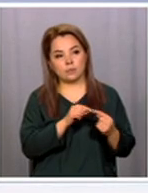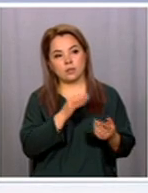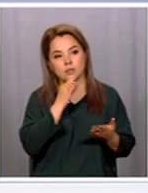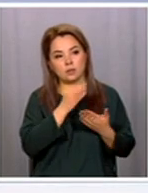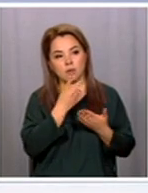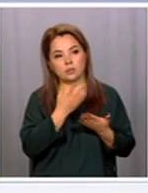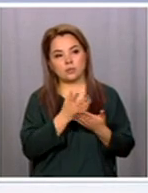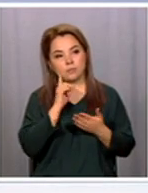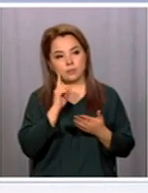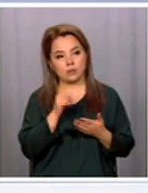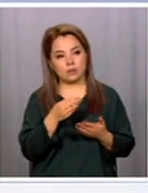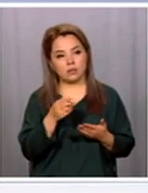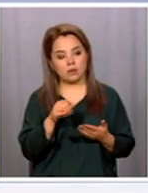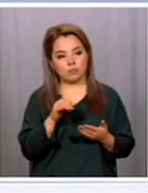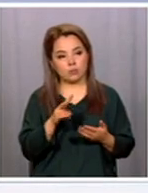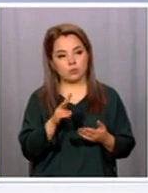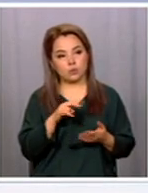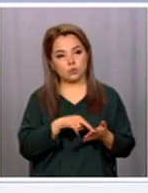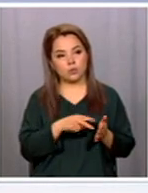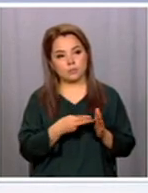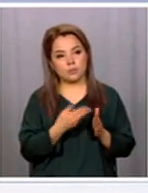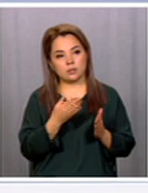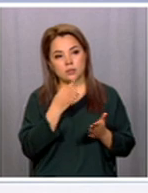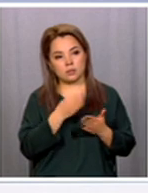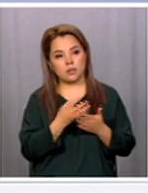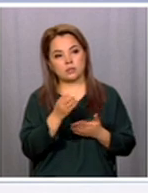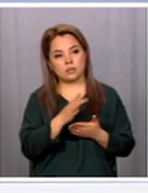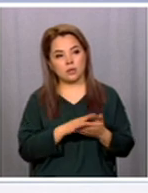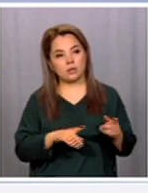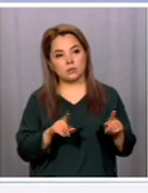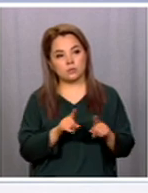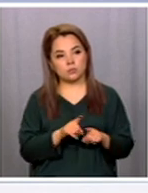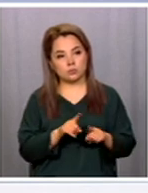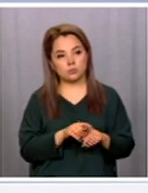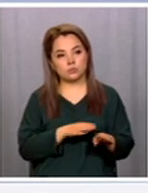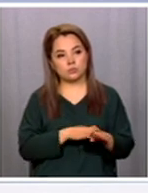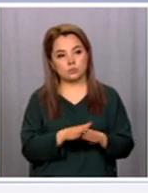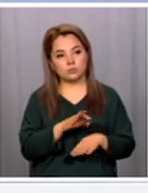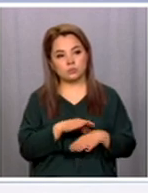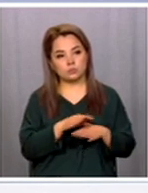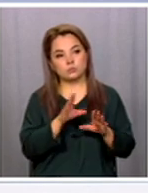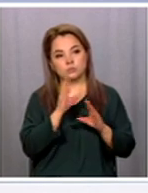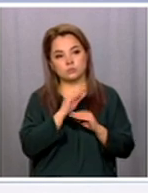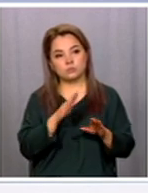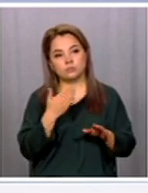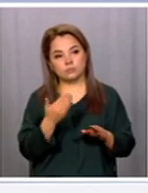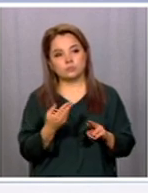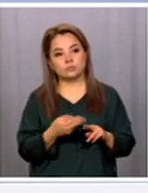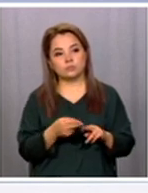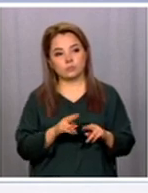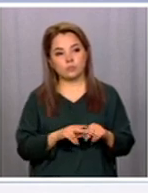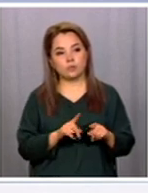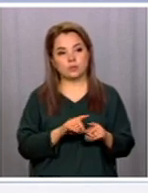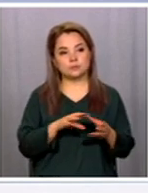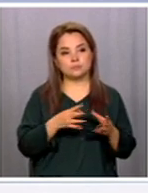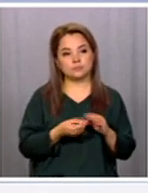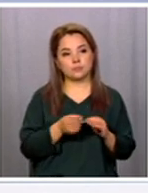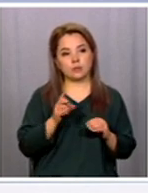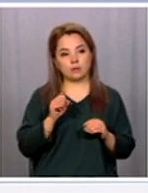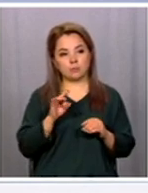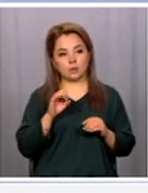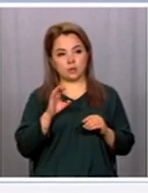Яғни «Тайфун» жоспары ары қарай жүзеге аспай қалды. Және жалпы «Барбаросса»